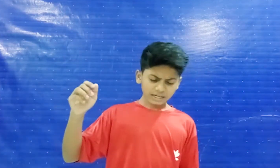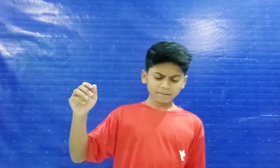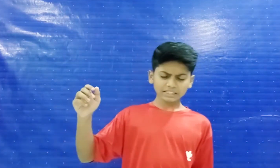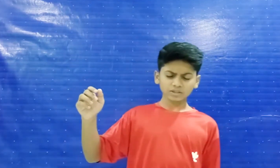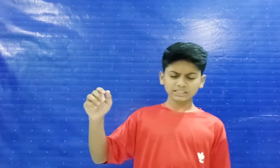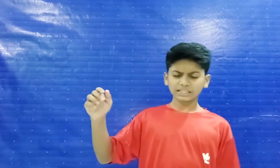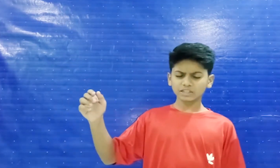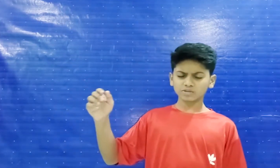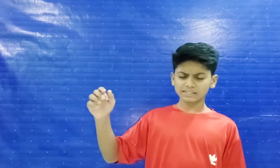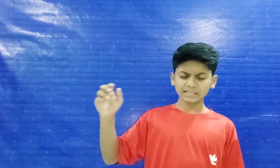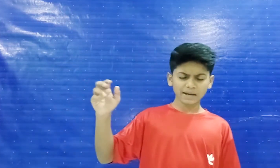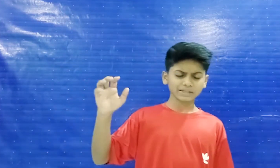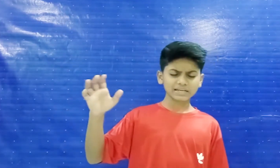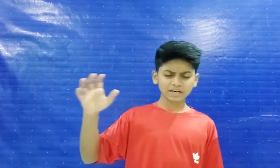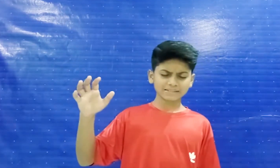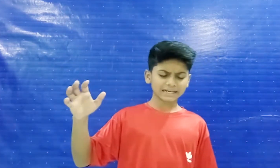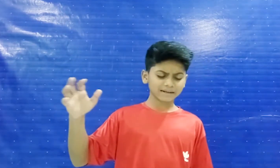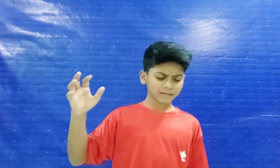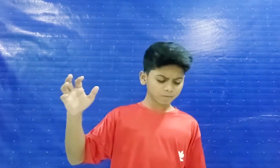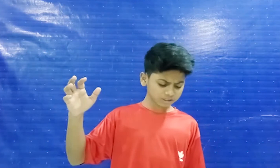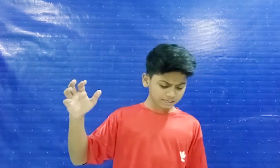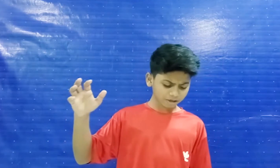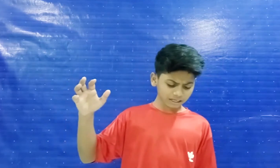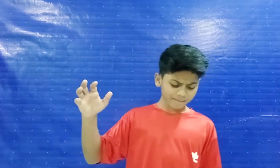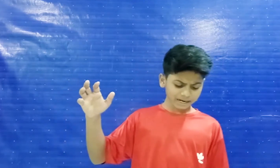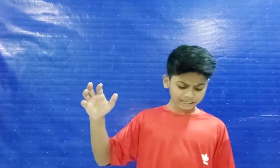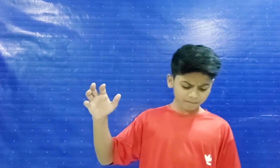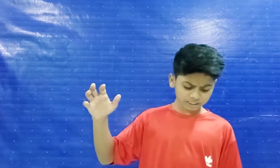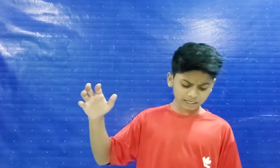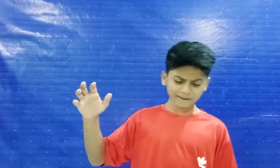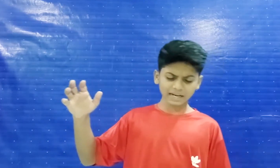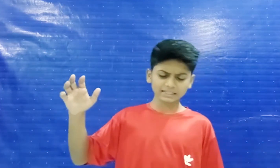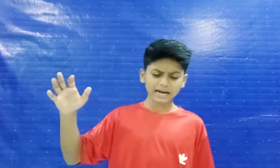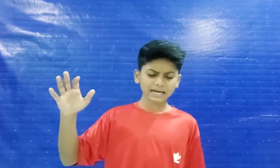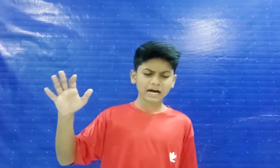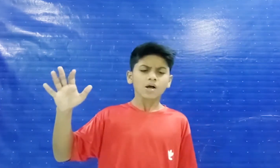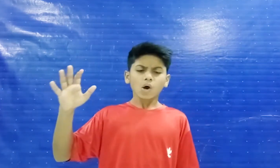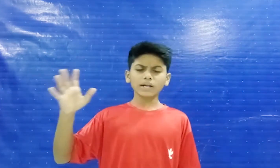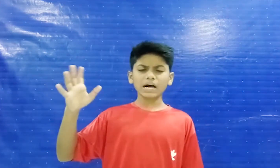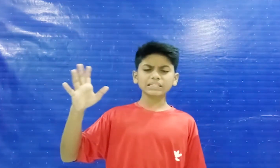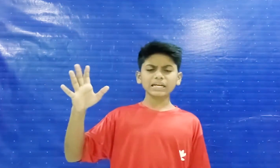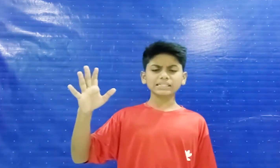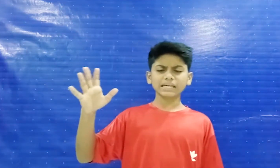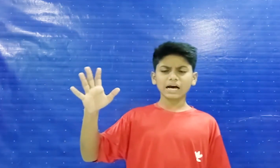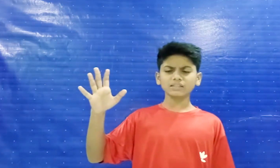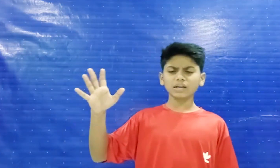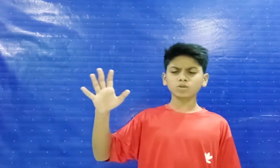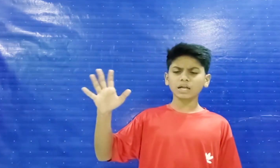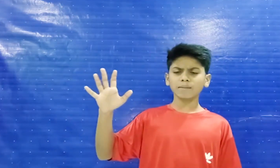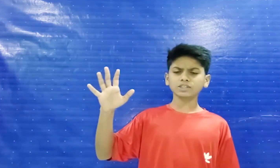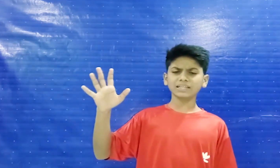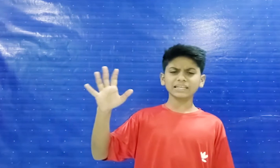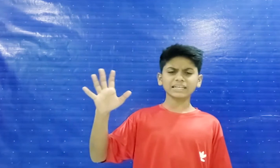रहे हैं। हर एक बच्चा सुरक्षित है यीशु मसीह के नाम में सीखे रहो सारा पर पोष करे पटे का बगरा टीके पोषा करे पर यहां रे आला का और यहां रे लास के रहा